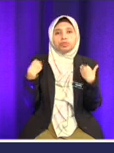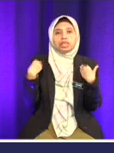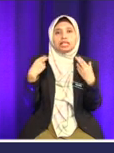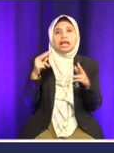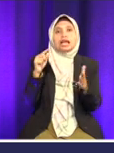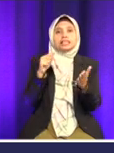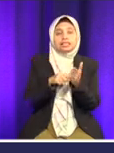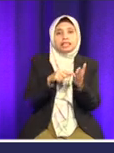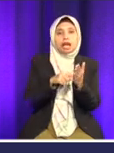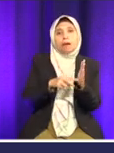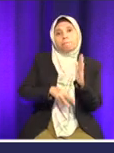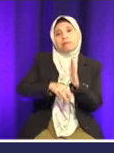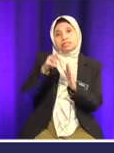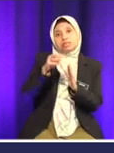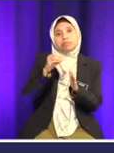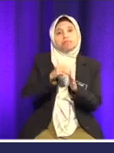perhatikan